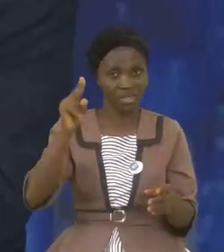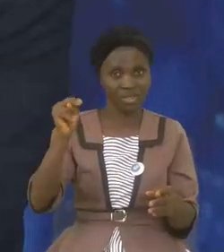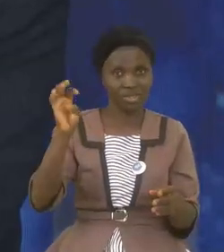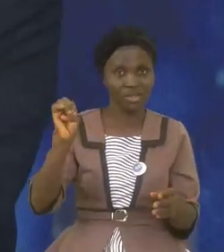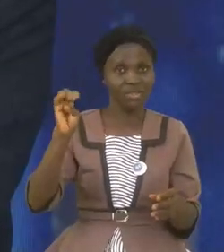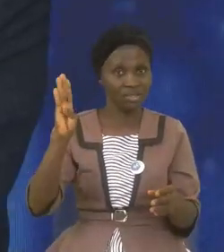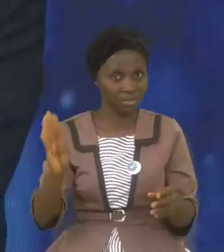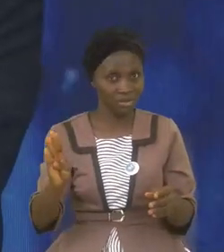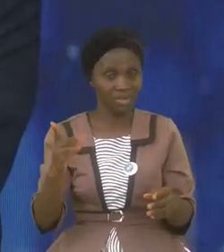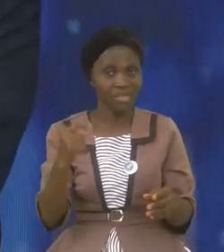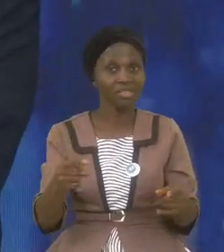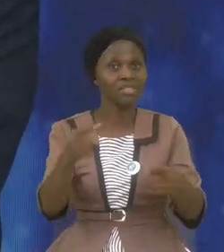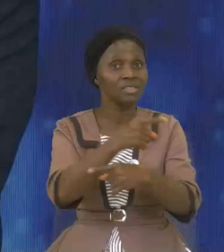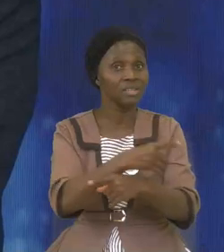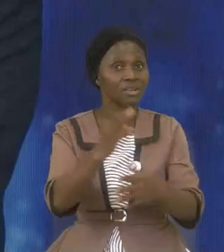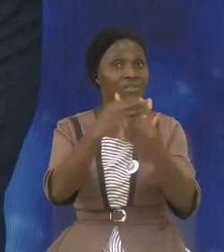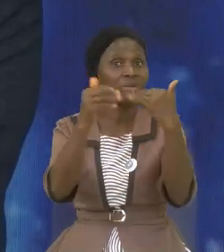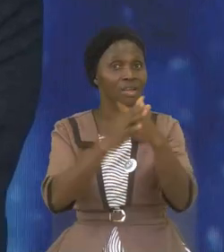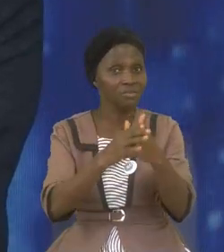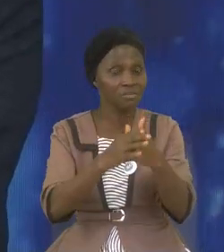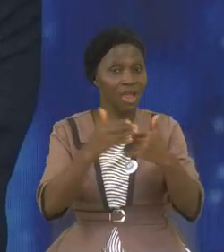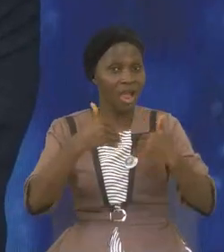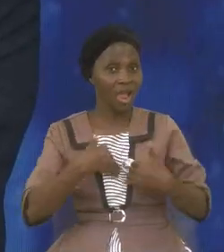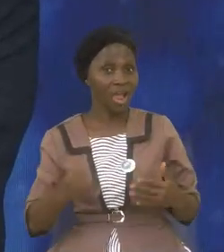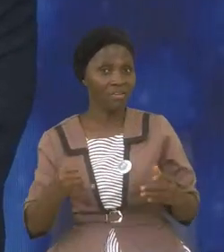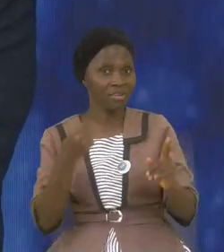le jour de discipline pour Nebuchadnezzar,